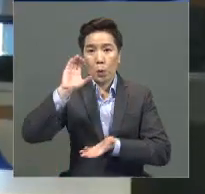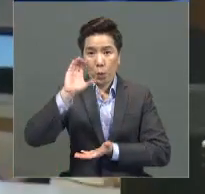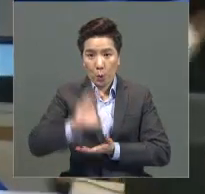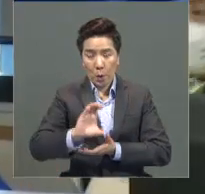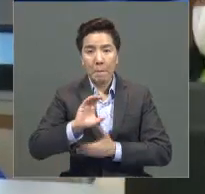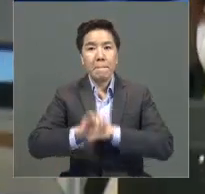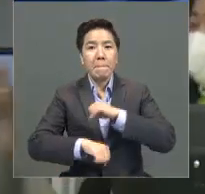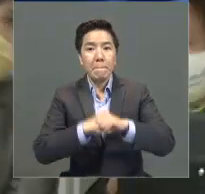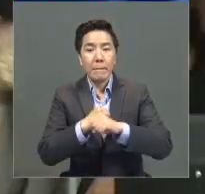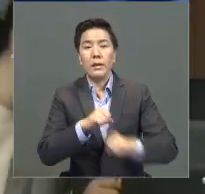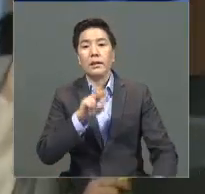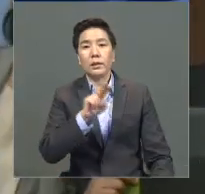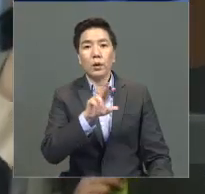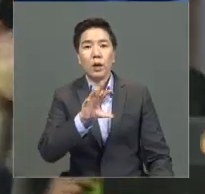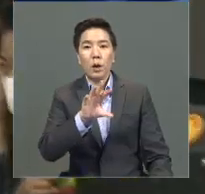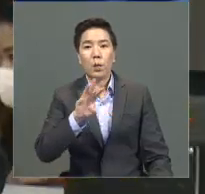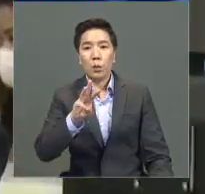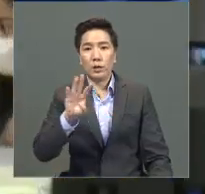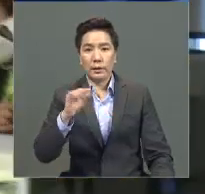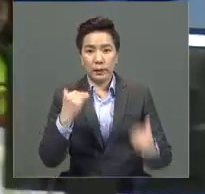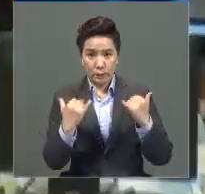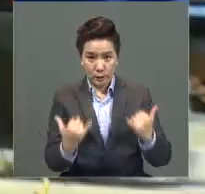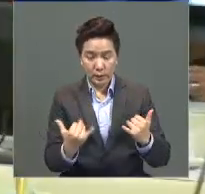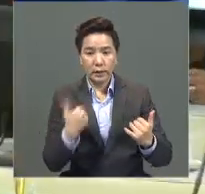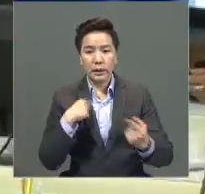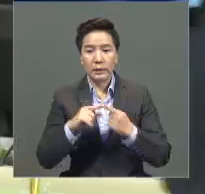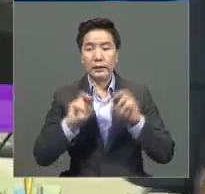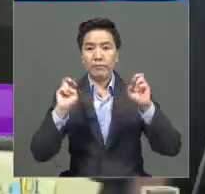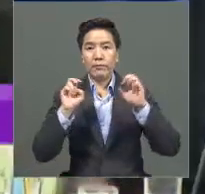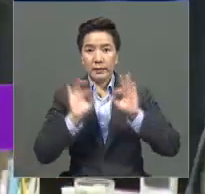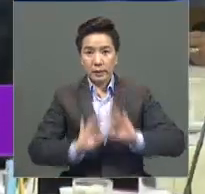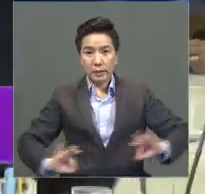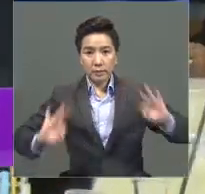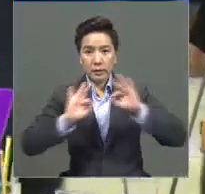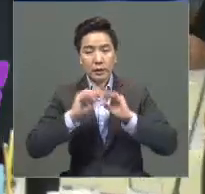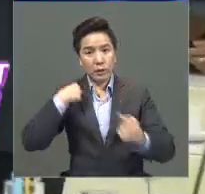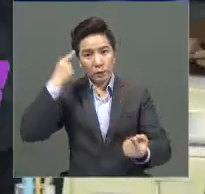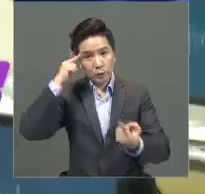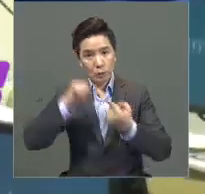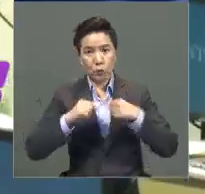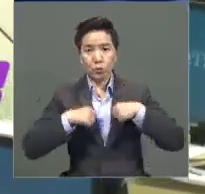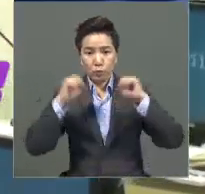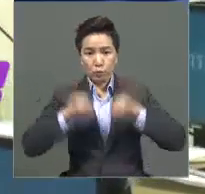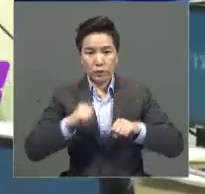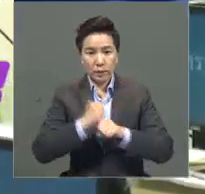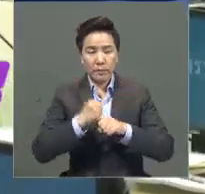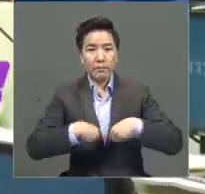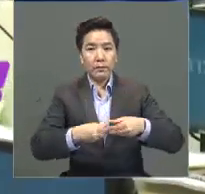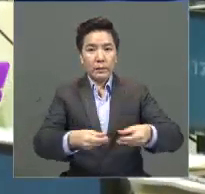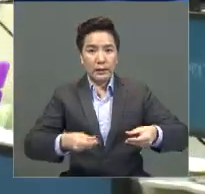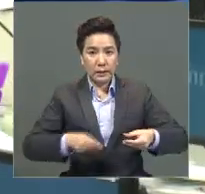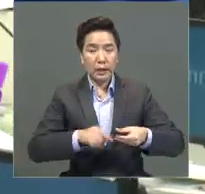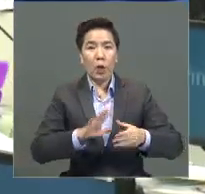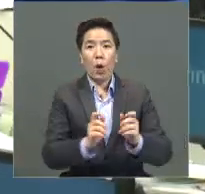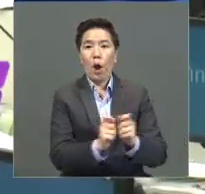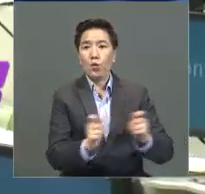งบประมาณรายจ่ายประจำปี 2564ในวันนี้นะครับวาระสำคัญในการให้ความเห็นชอบรายงานการพิจารณา